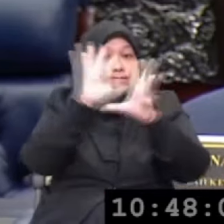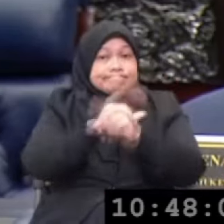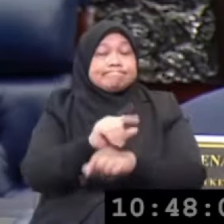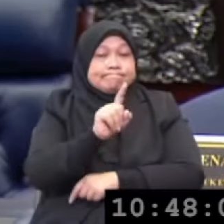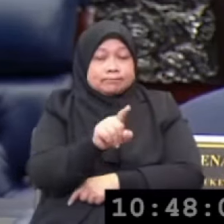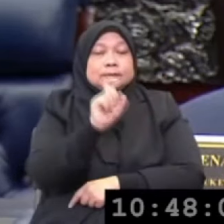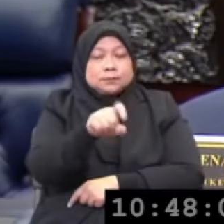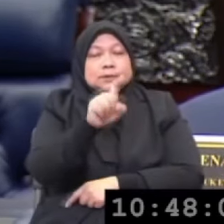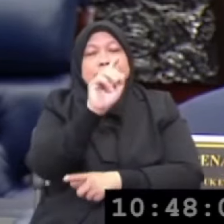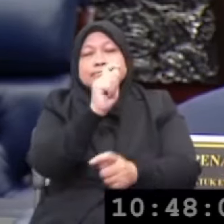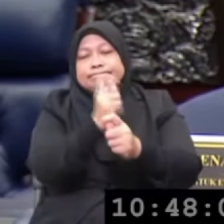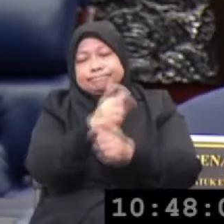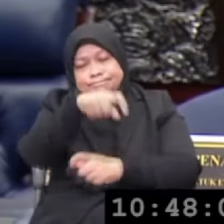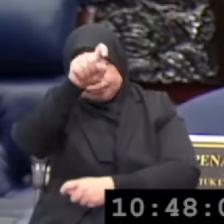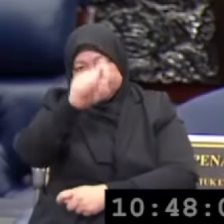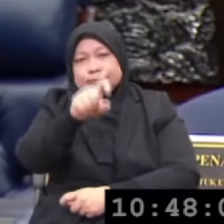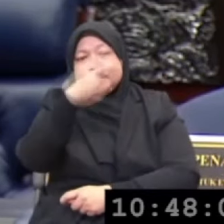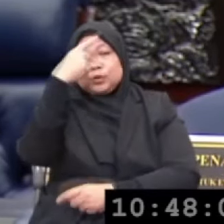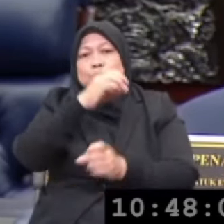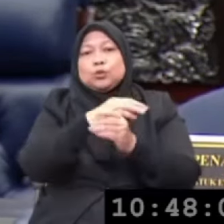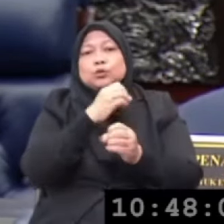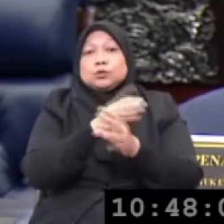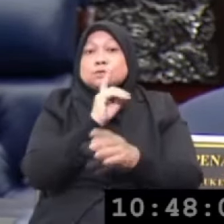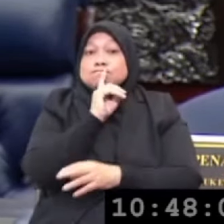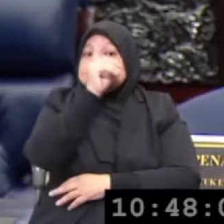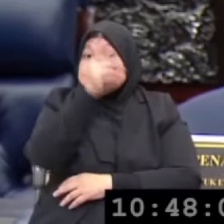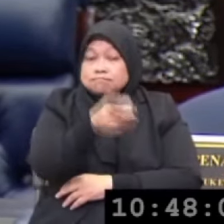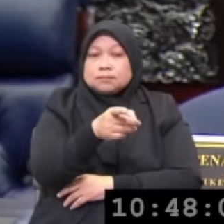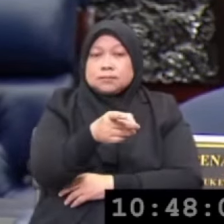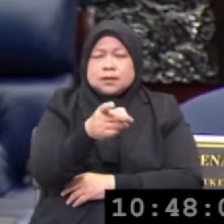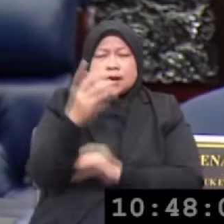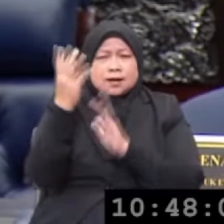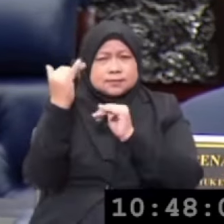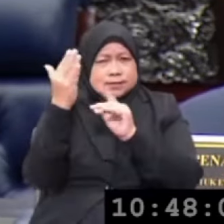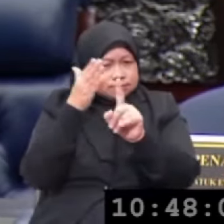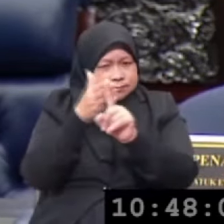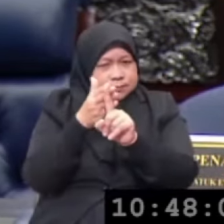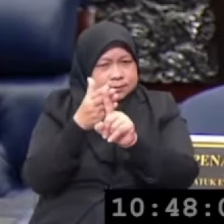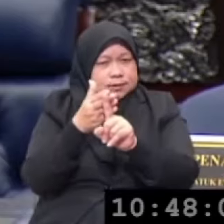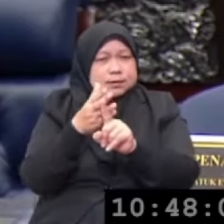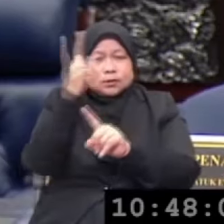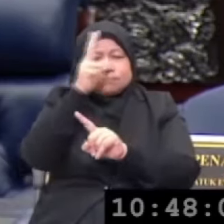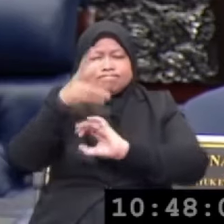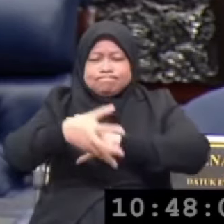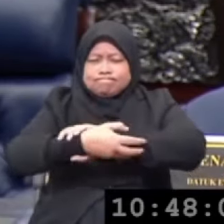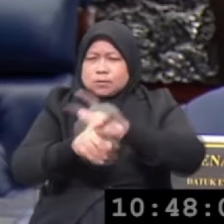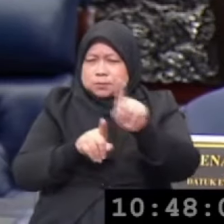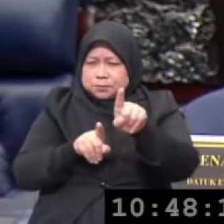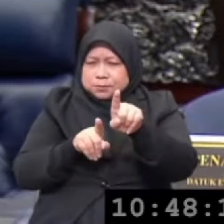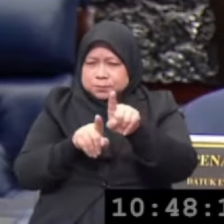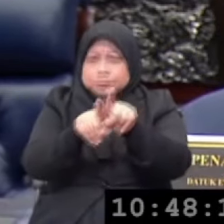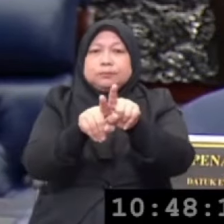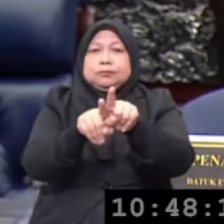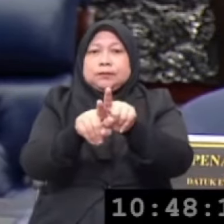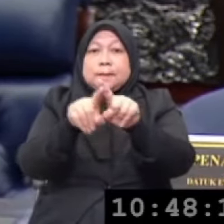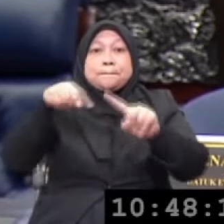Sarawak ini masih diperlukan dalam usaha untuk merealisasikan hasrat kerajaan merapatkan jurang antara kaum,